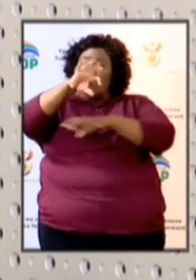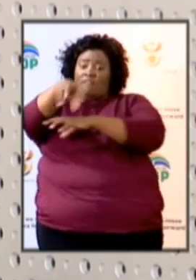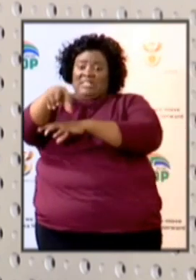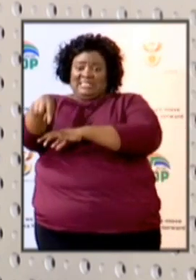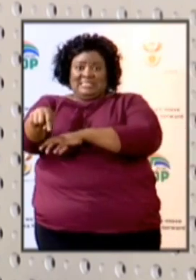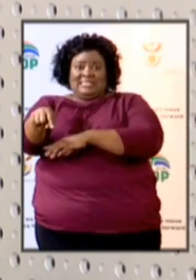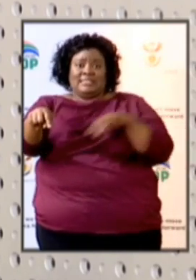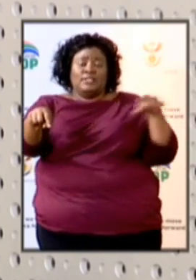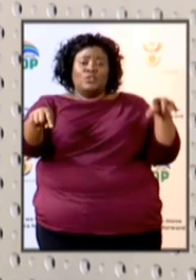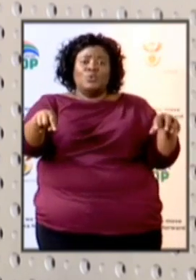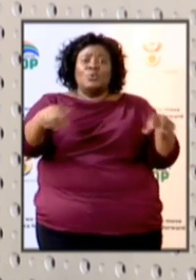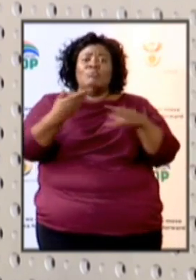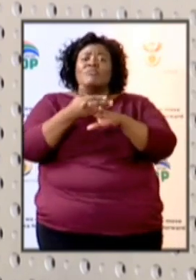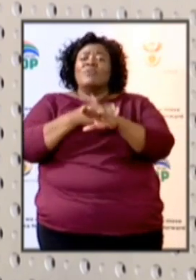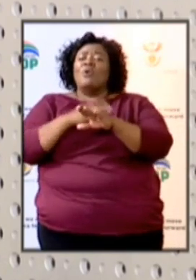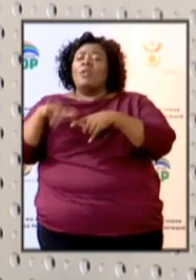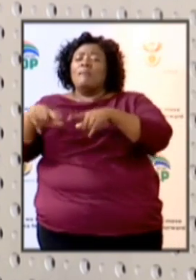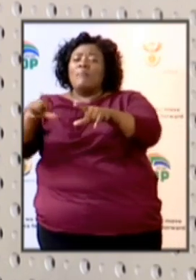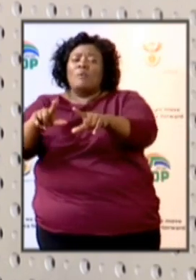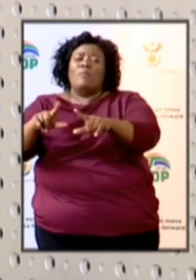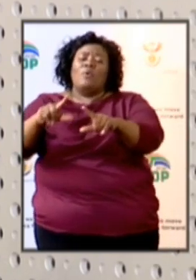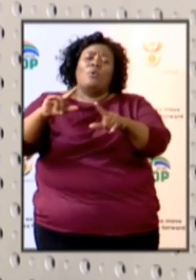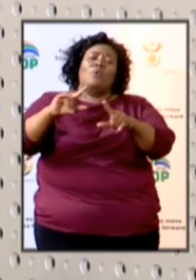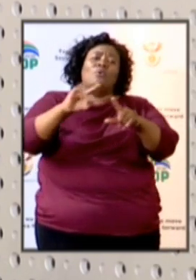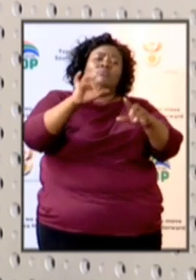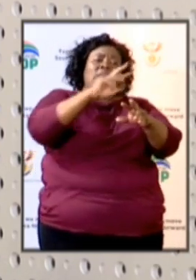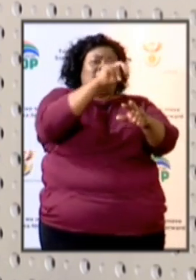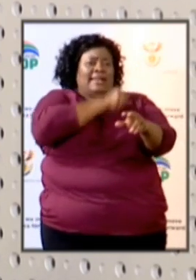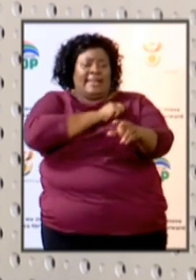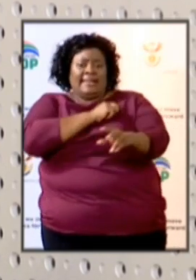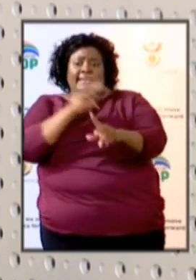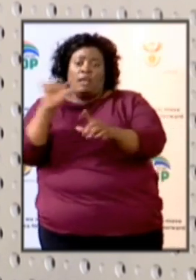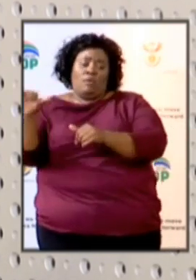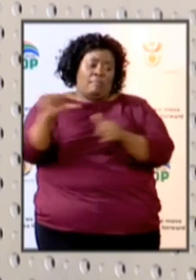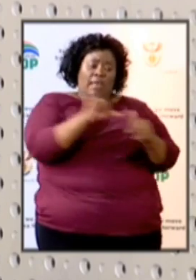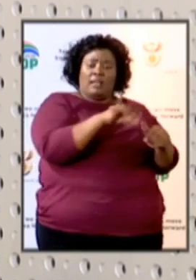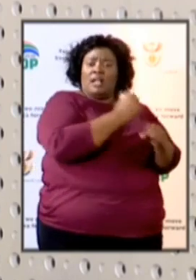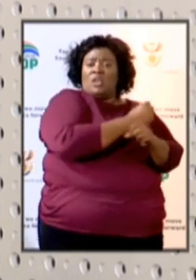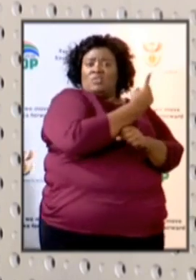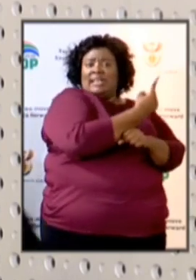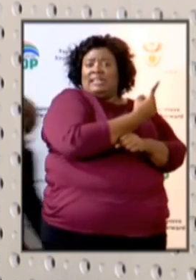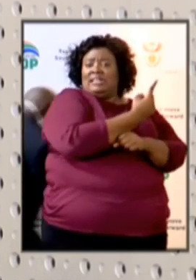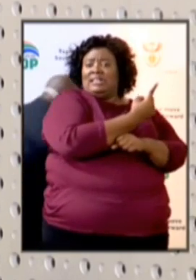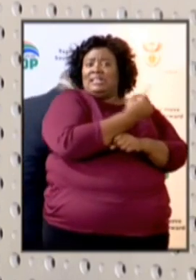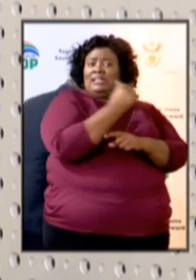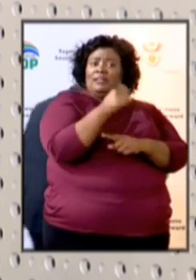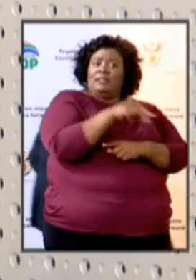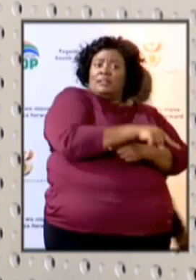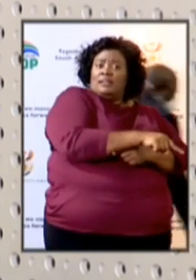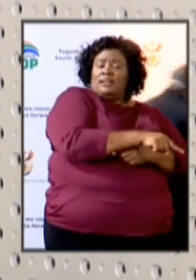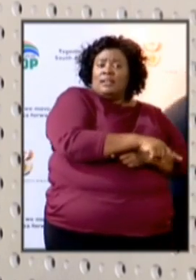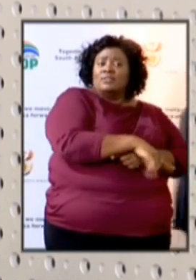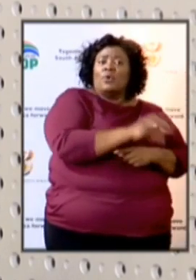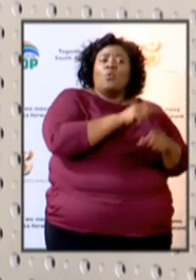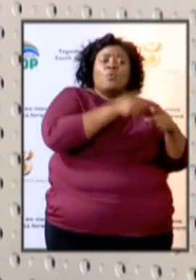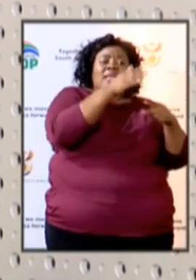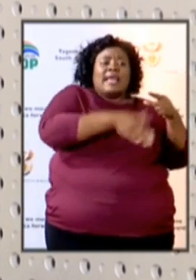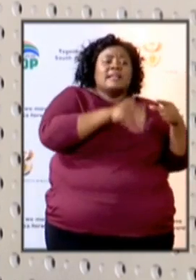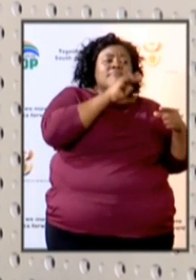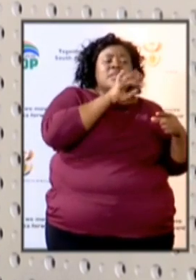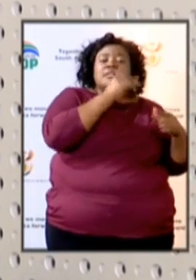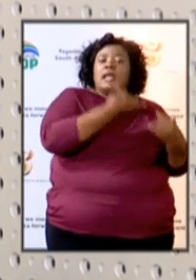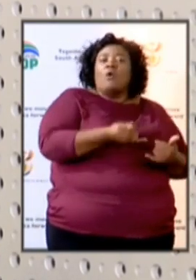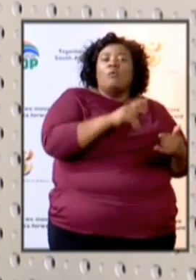kanti uye eLimpopo kanti uye KZN usuzosebenza Gauteng ama weekend pela sonto akusho ukuthi